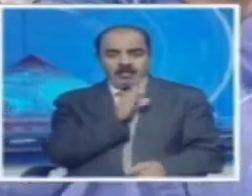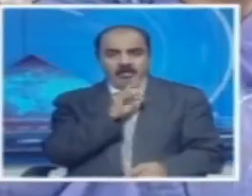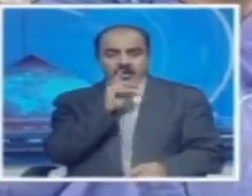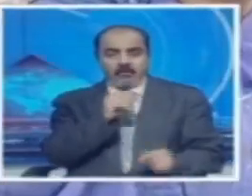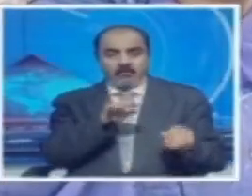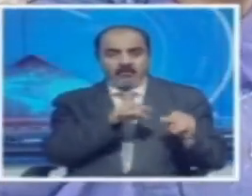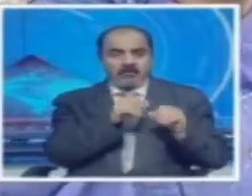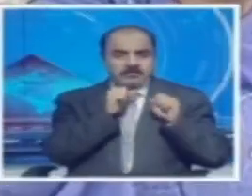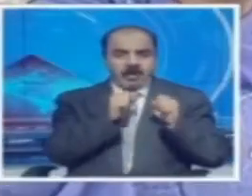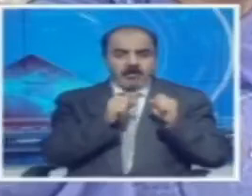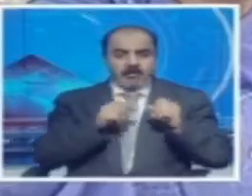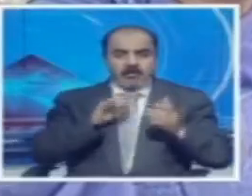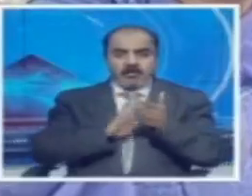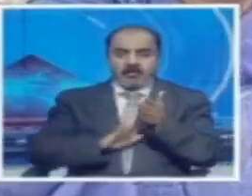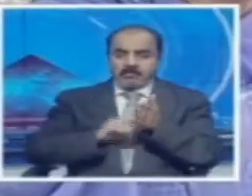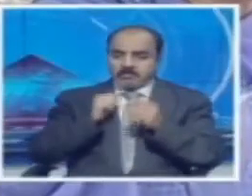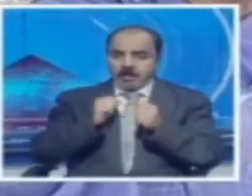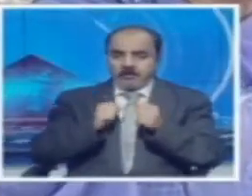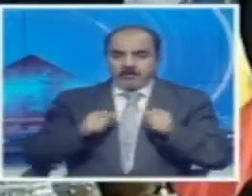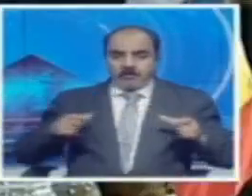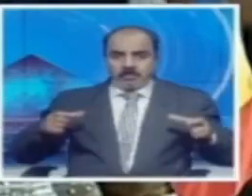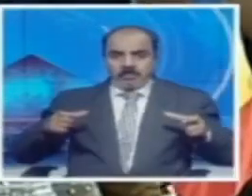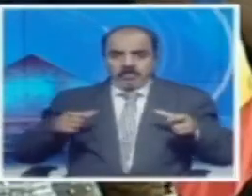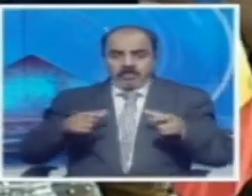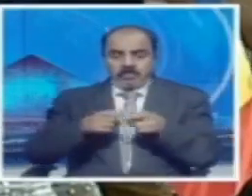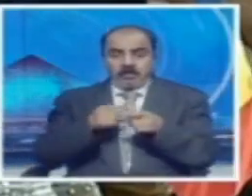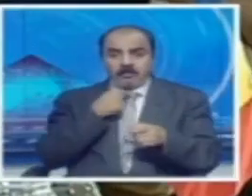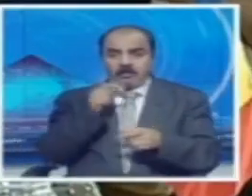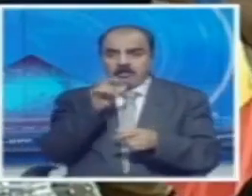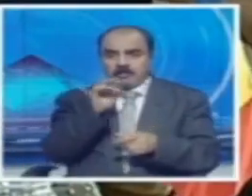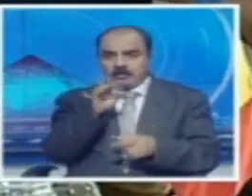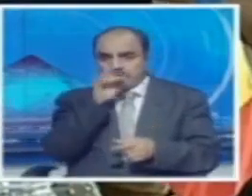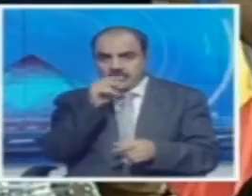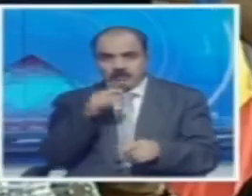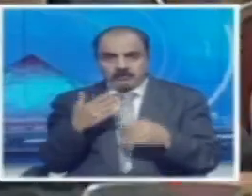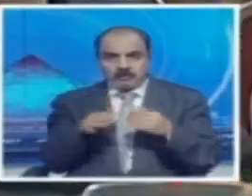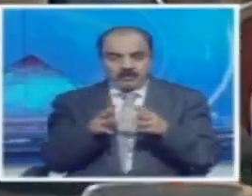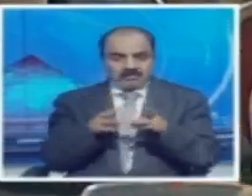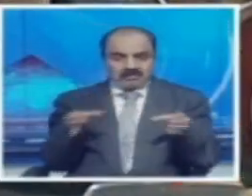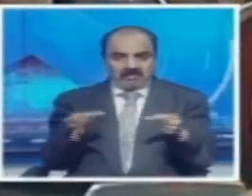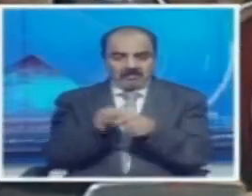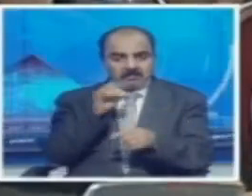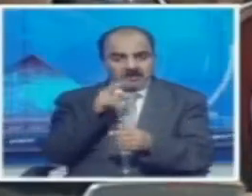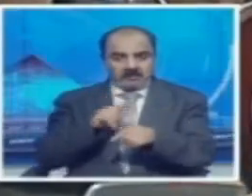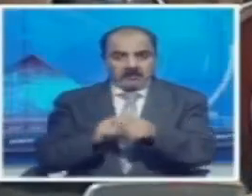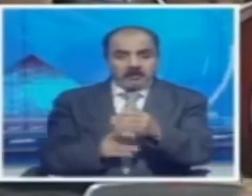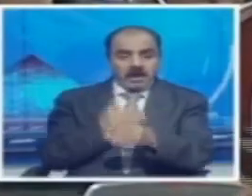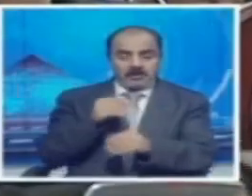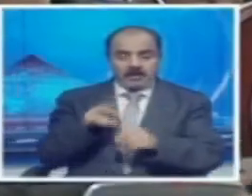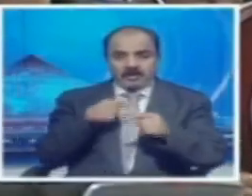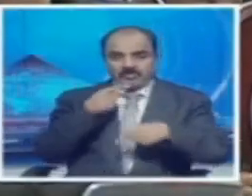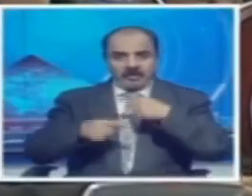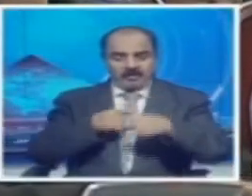الدول المتأثرة بهذه الظاهرة الخطيرة التي تهدد الوجود الإنساني وتؤثر سلبا على استدامة